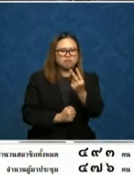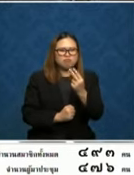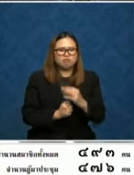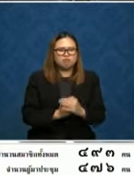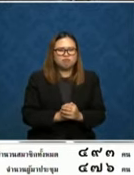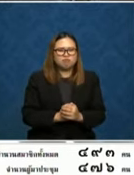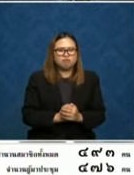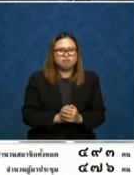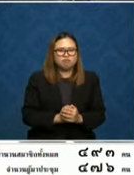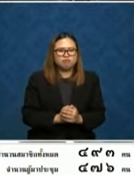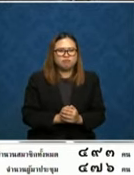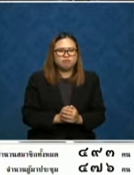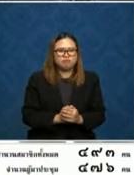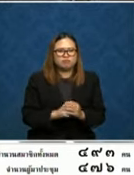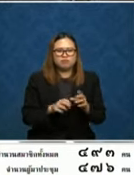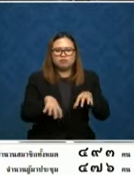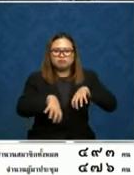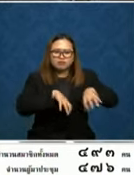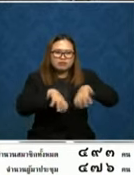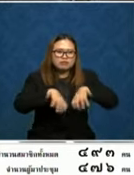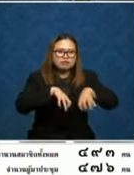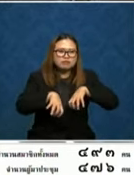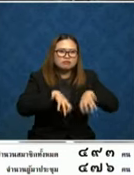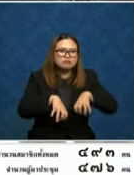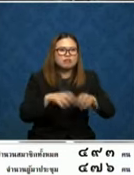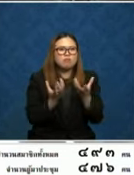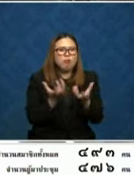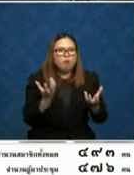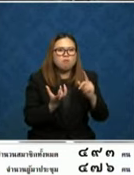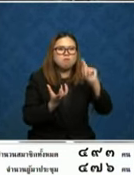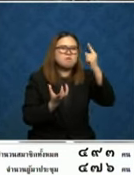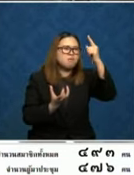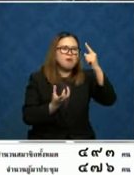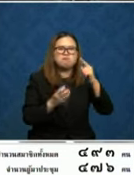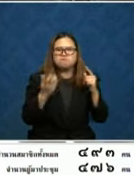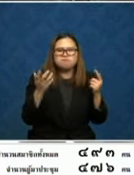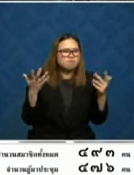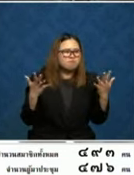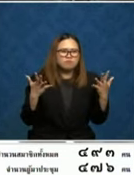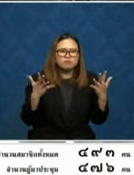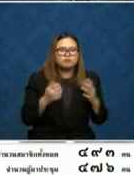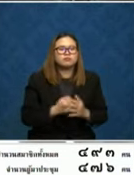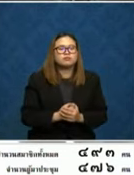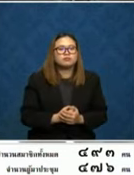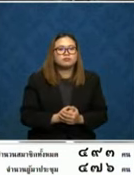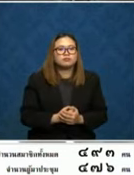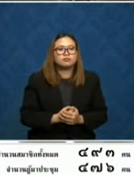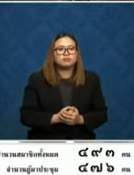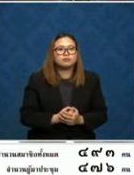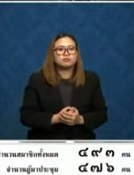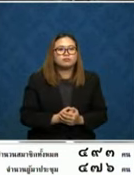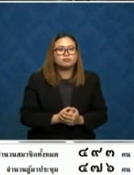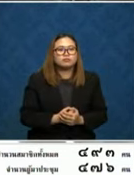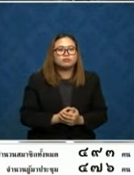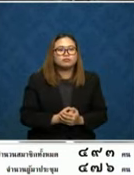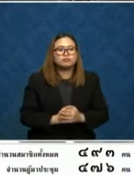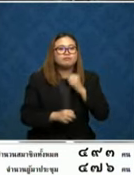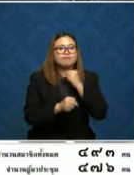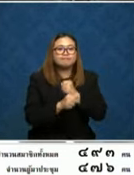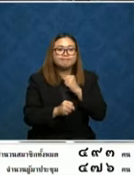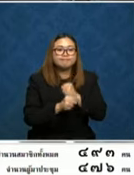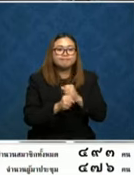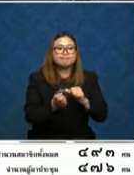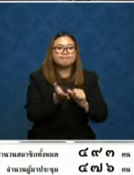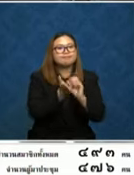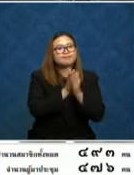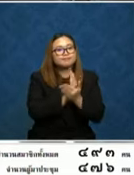ารถเข้าไปถึงการบริหารทรัพย์สินใหม่ๆที่มีมูลค่าสูงหรือแม้แต่เรื่องของการแก้